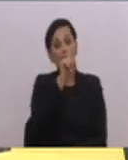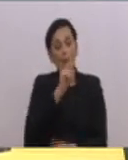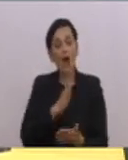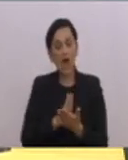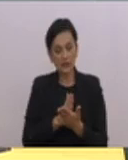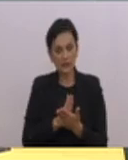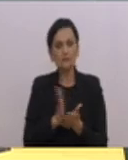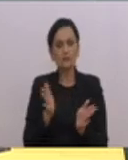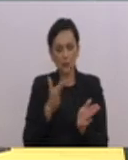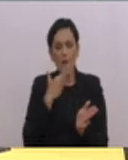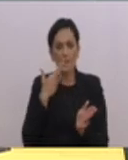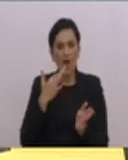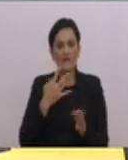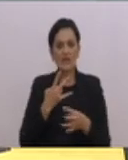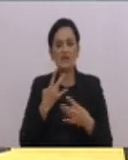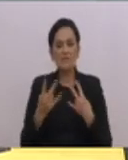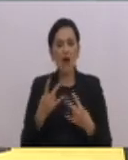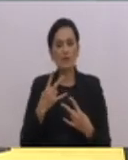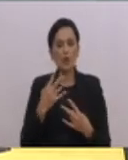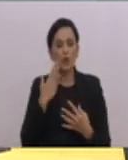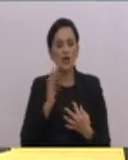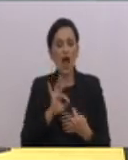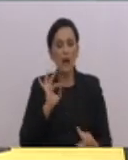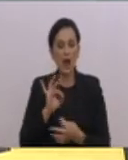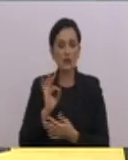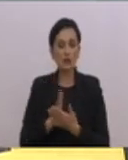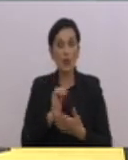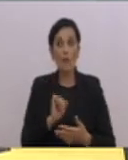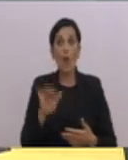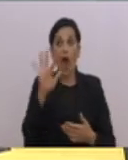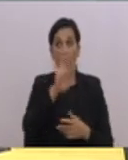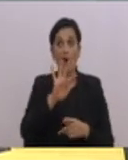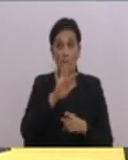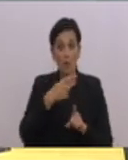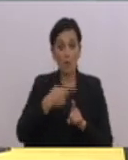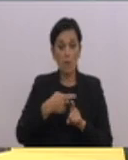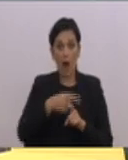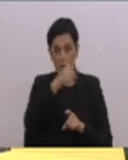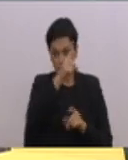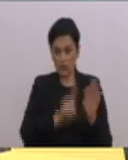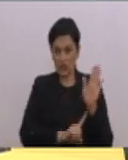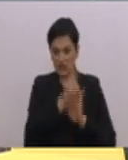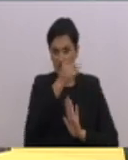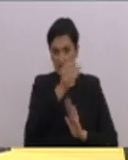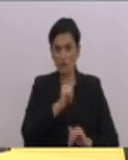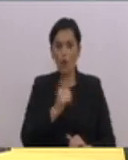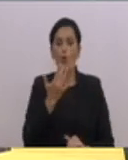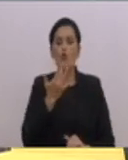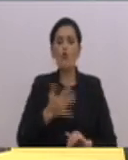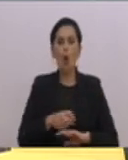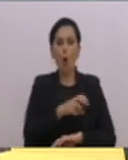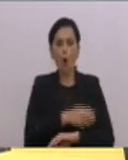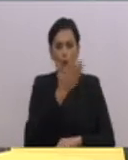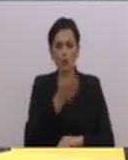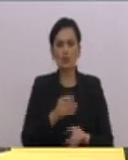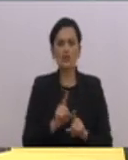ეხლა ამით ძალიან ბევრი მამნებლობა გვაქვს გამართლებული. Და, რა ვიცი, ევროპაში ფაშიზმის ევროპაში დაიბადა, კომუნიზმიც,